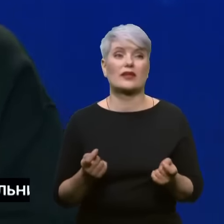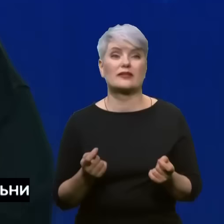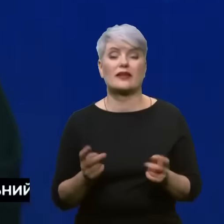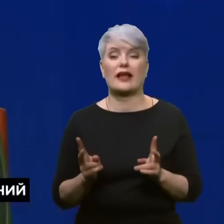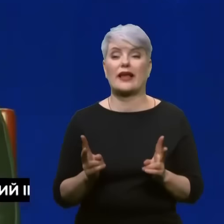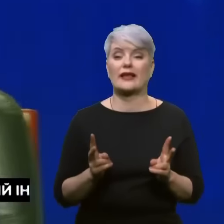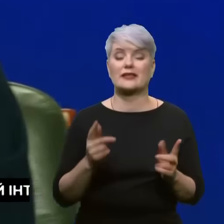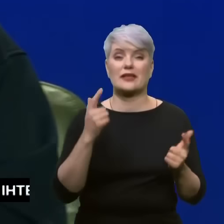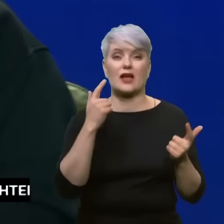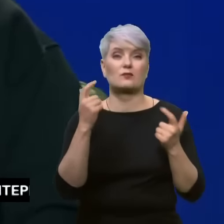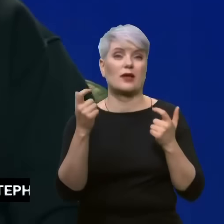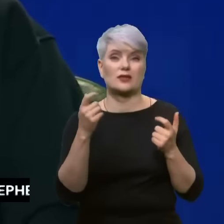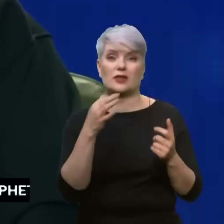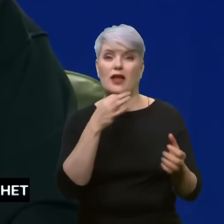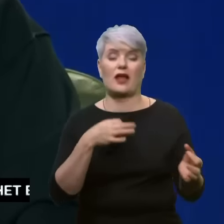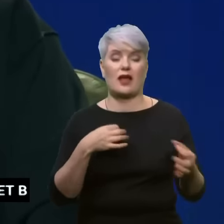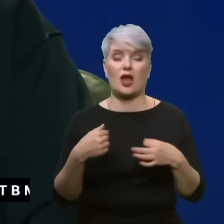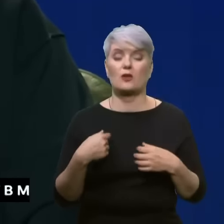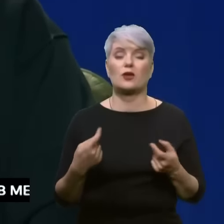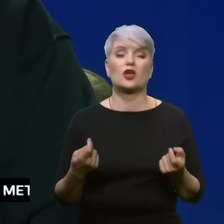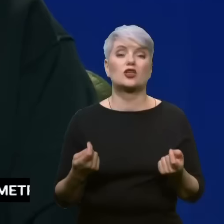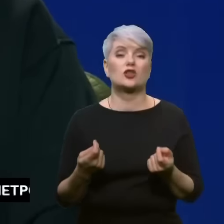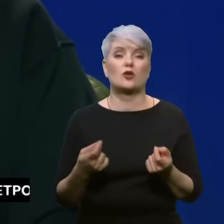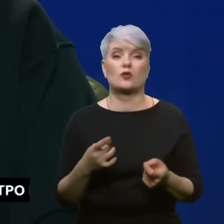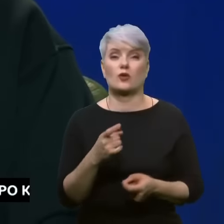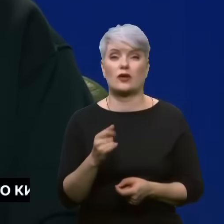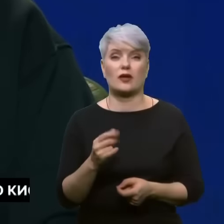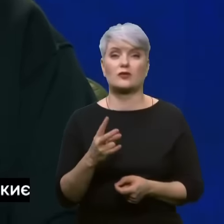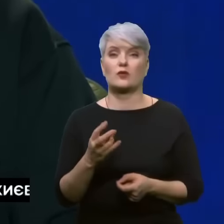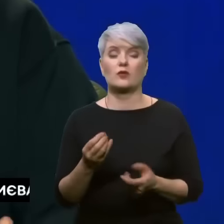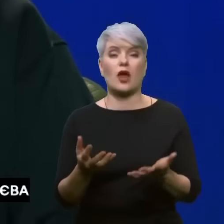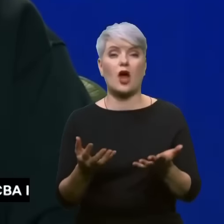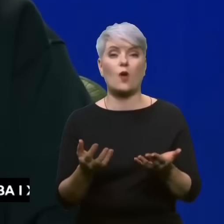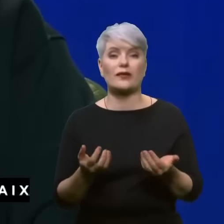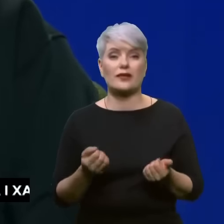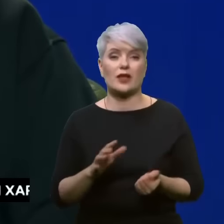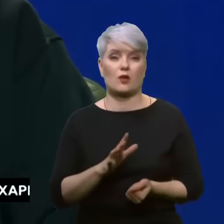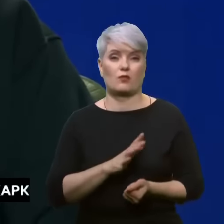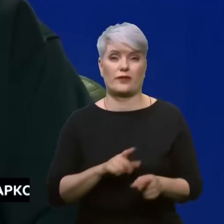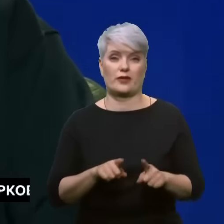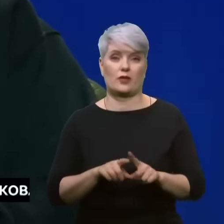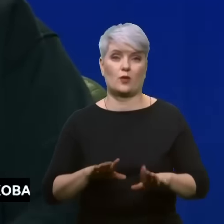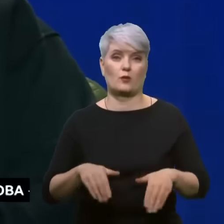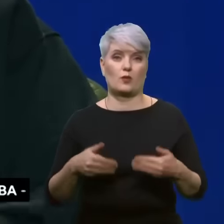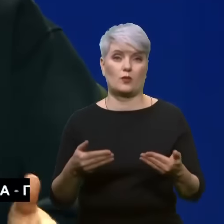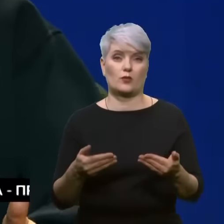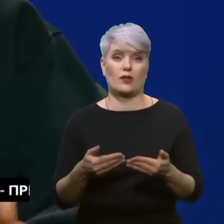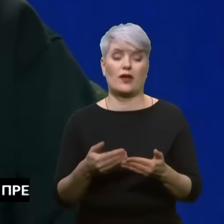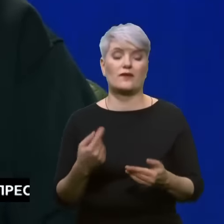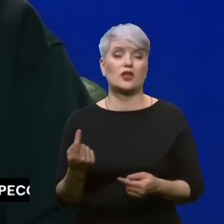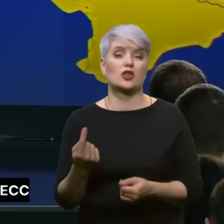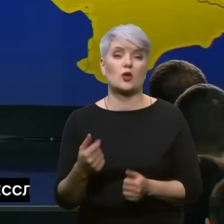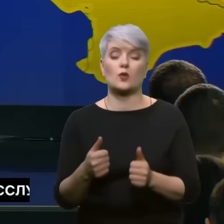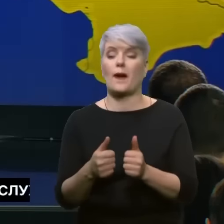такі меседжі лунають. Ми жодного разу не отримували таку пропозицію. Жодного разу від жодного з